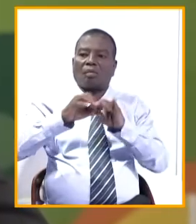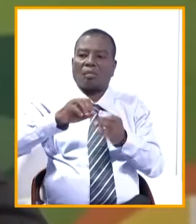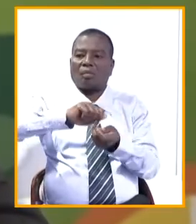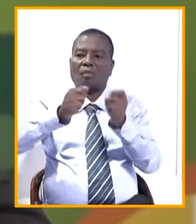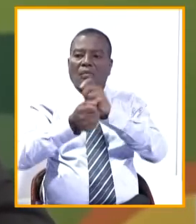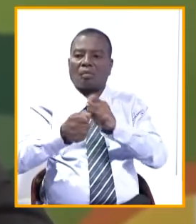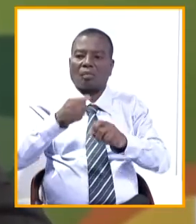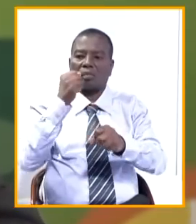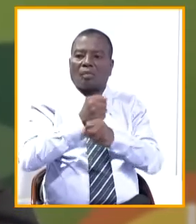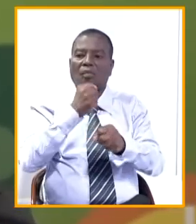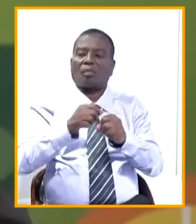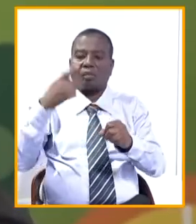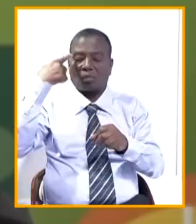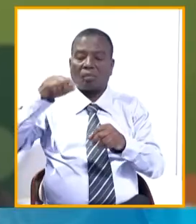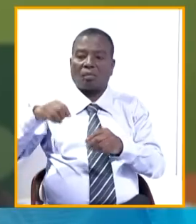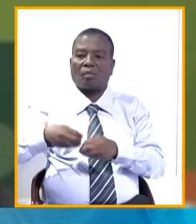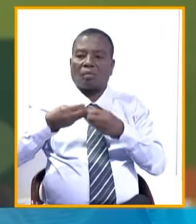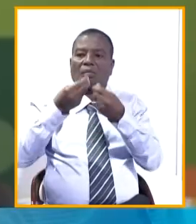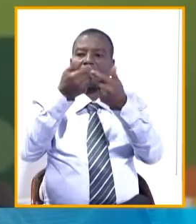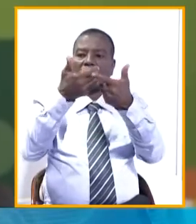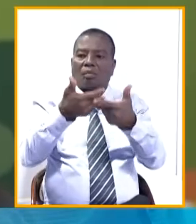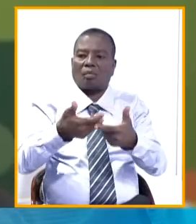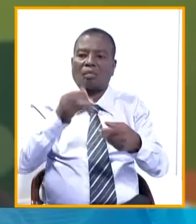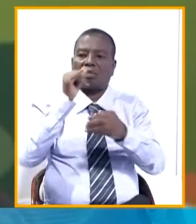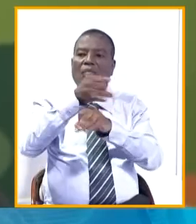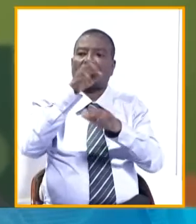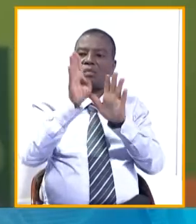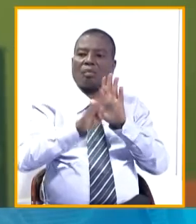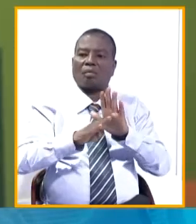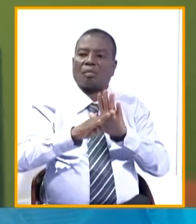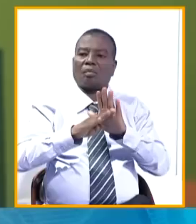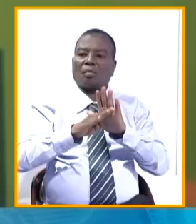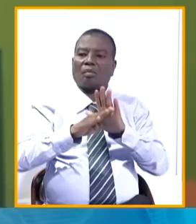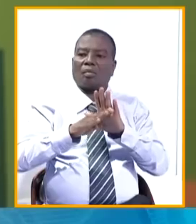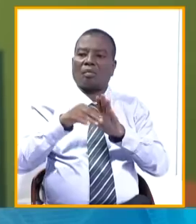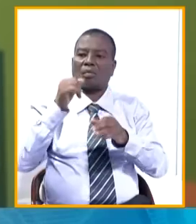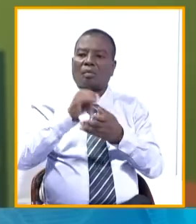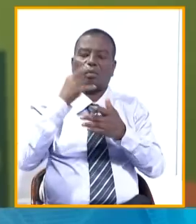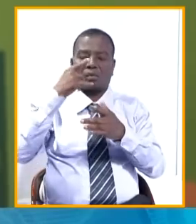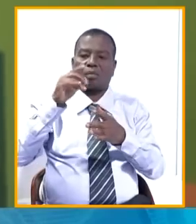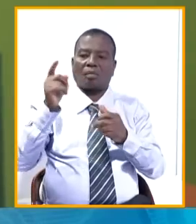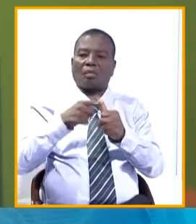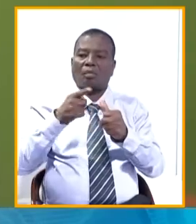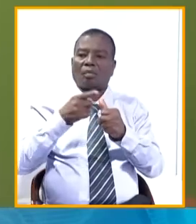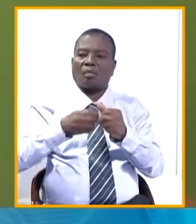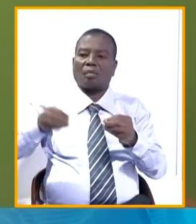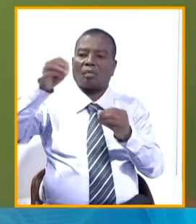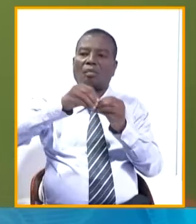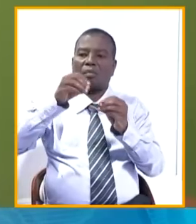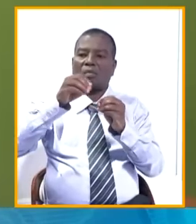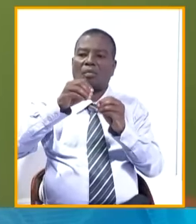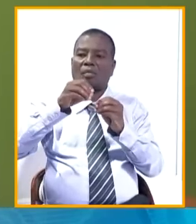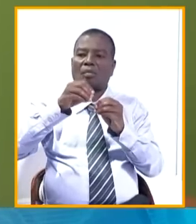mises en œuvre pour accroître les investissements dans la production alimentaire Il s'agit en particulier de renforcer la